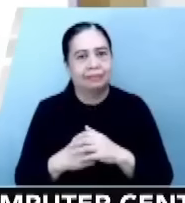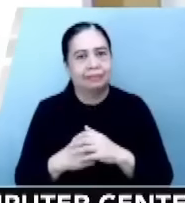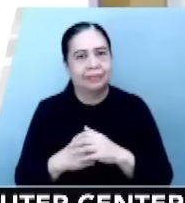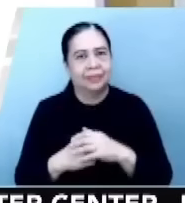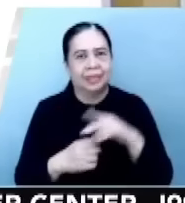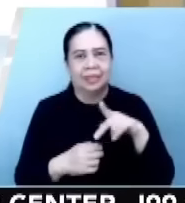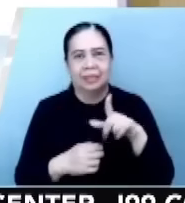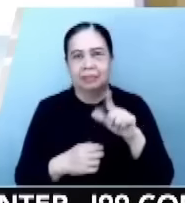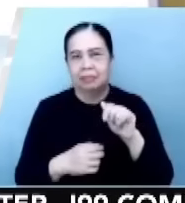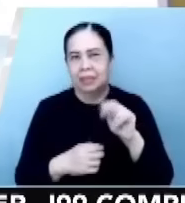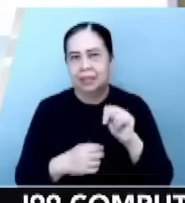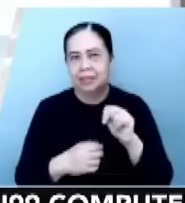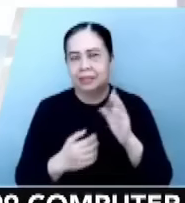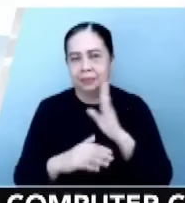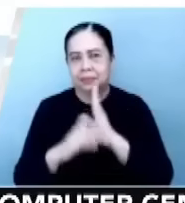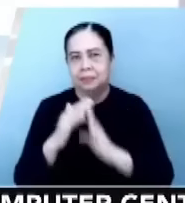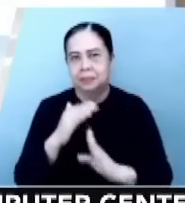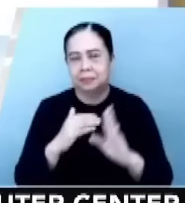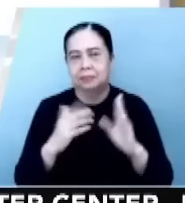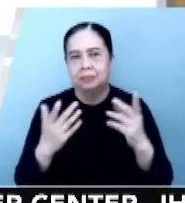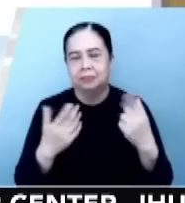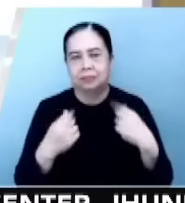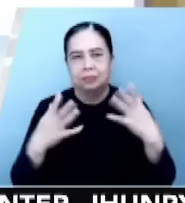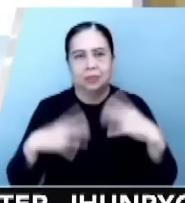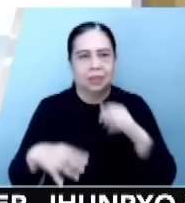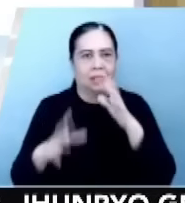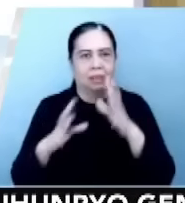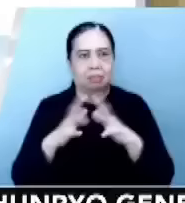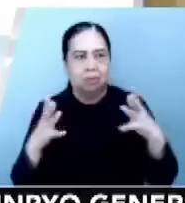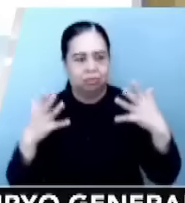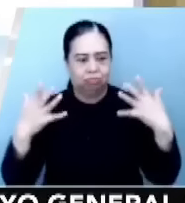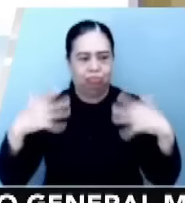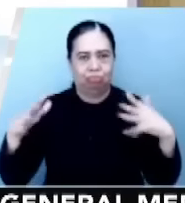plain yung isusuot ko. Walang masyadong nangyayari